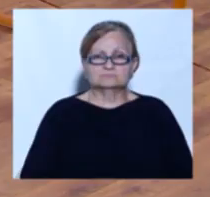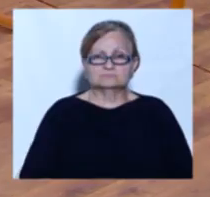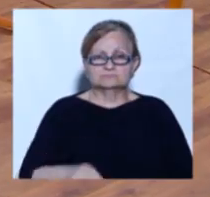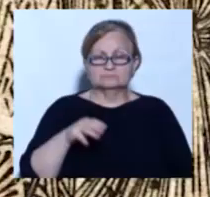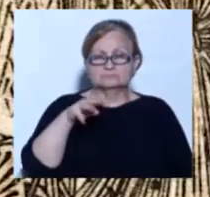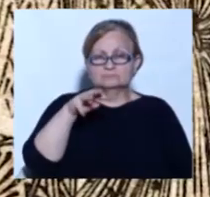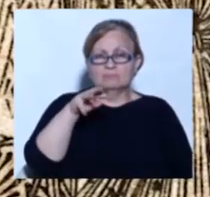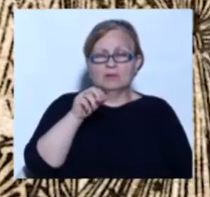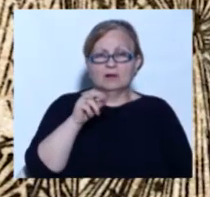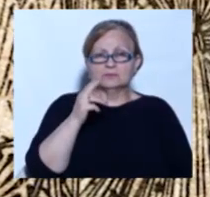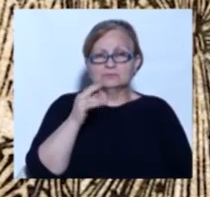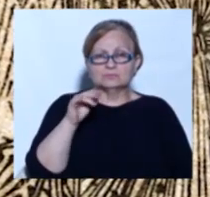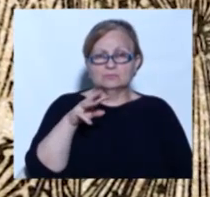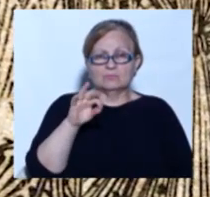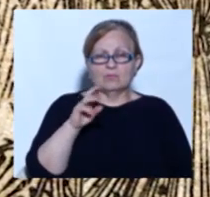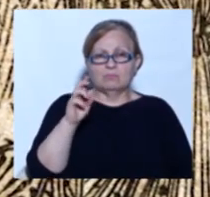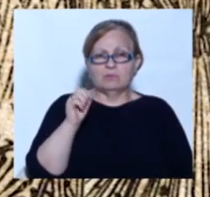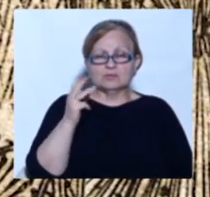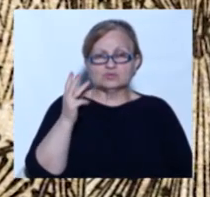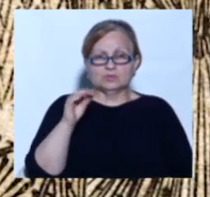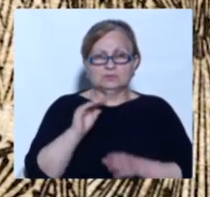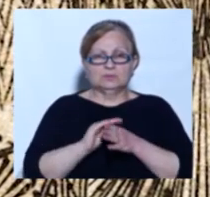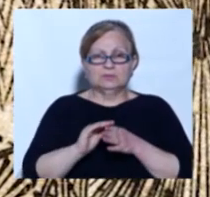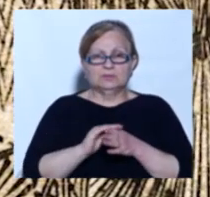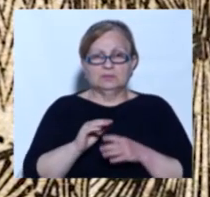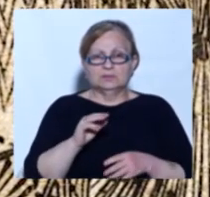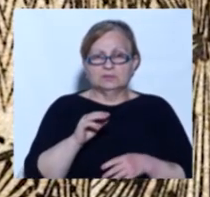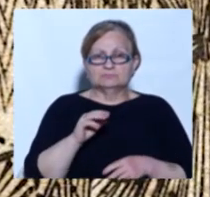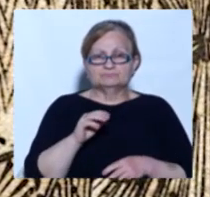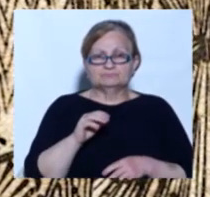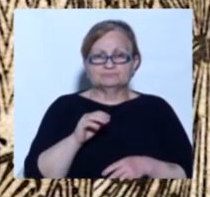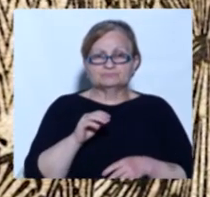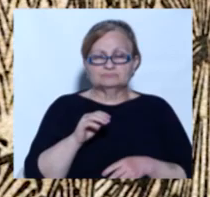მაცუო ბაშოს. ჩემთვის ძალიან ძვირფასი პოეტია,